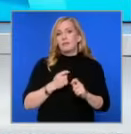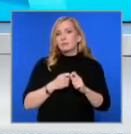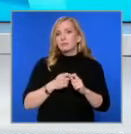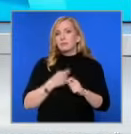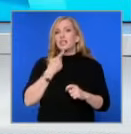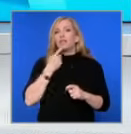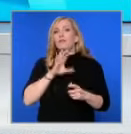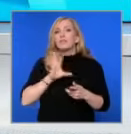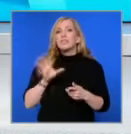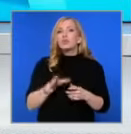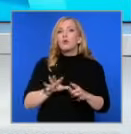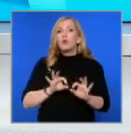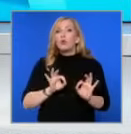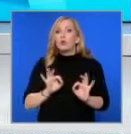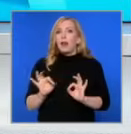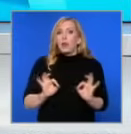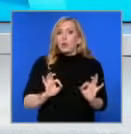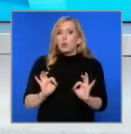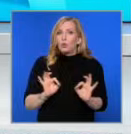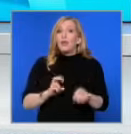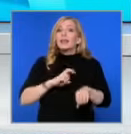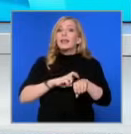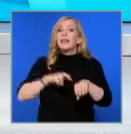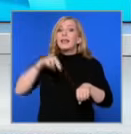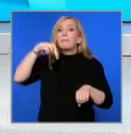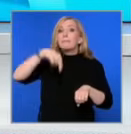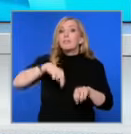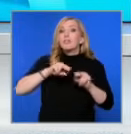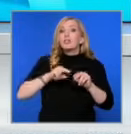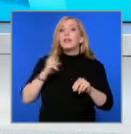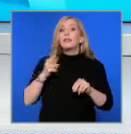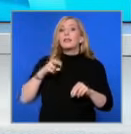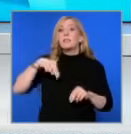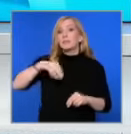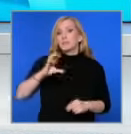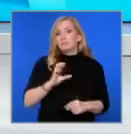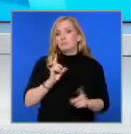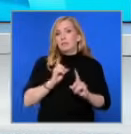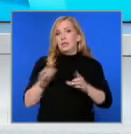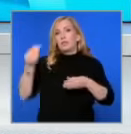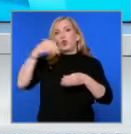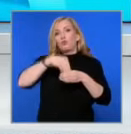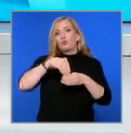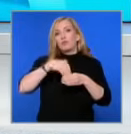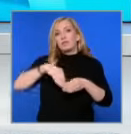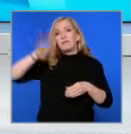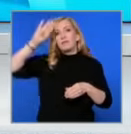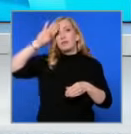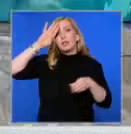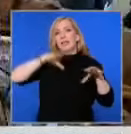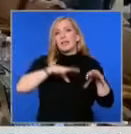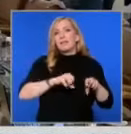защото всичко е крехко. Делян Пеевски отново потвърди, че ДПС няма да участва със свои хора в изпълнителната